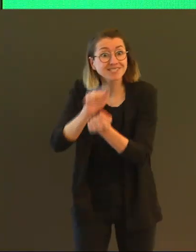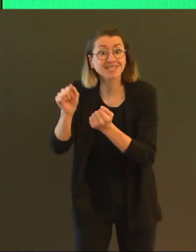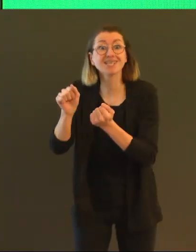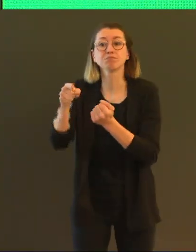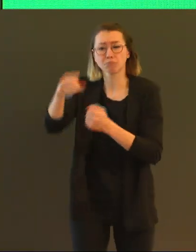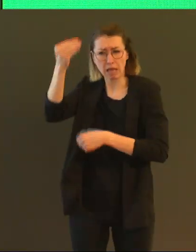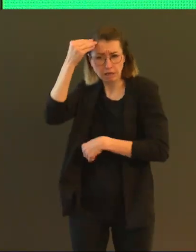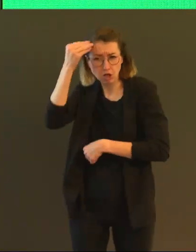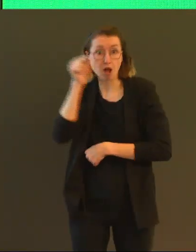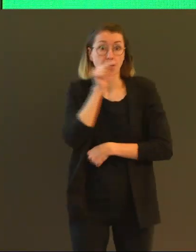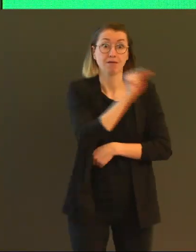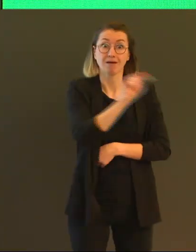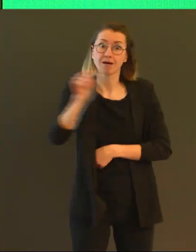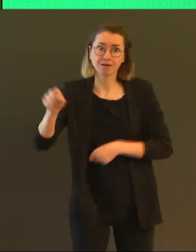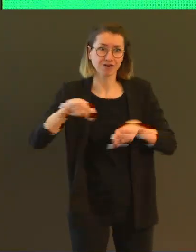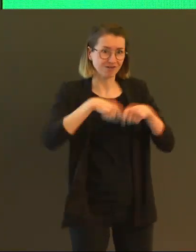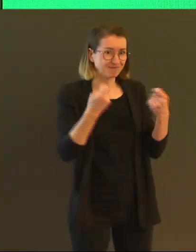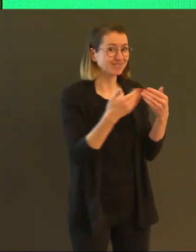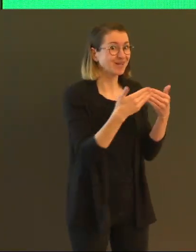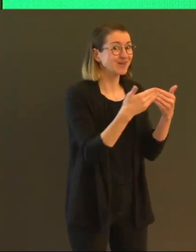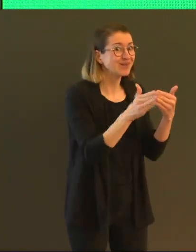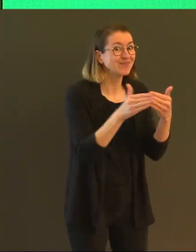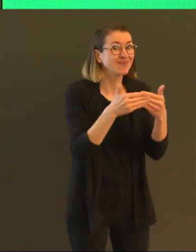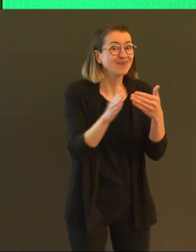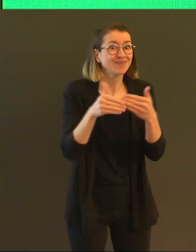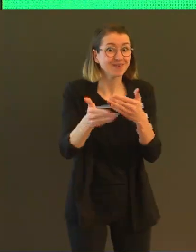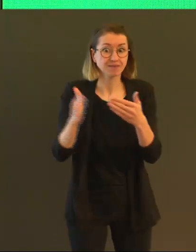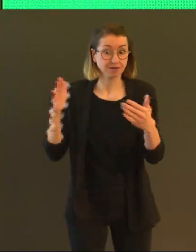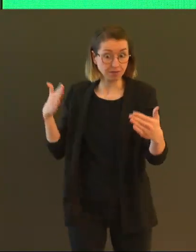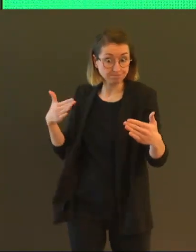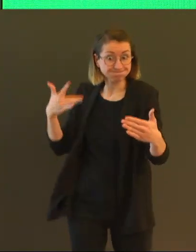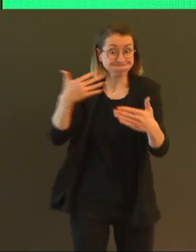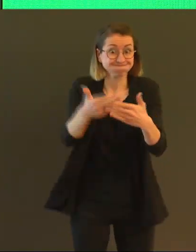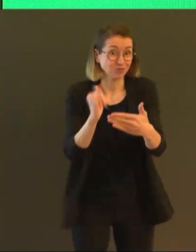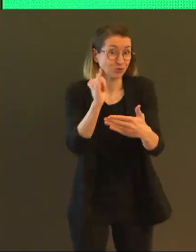à préparer au mieux cette réouverture en toute sécurité. Ils sont dans les